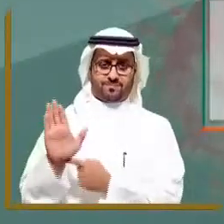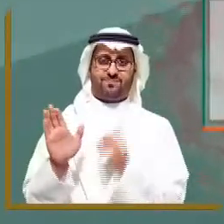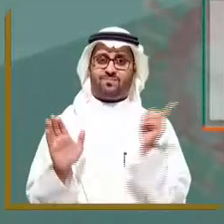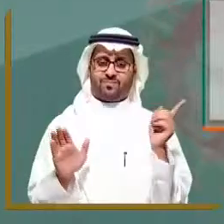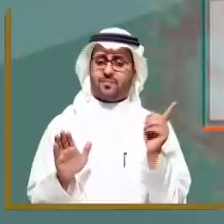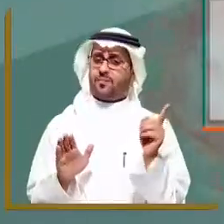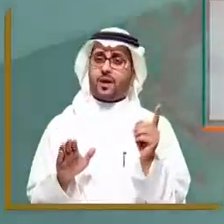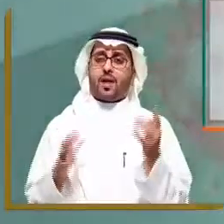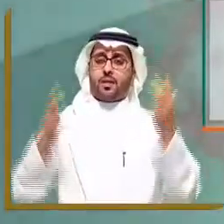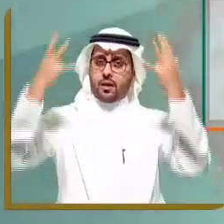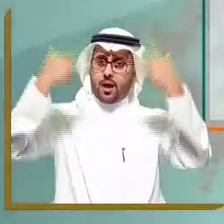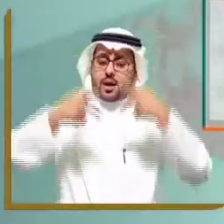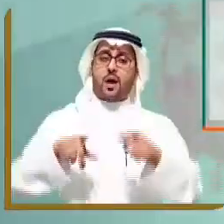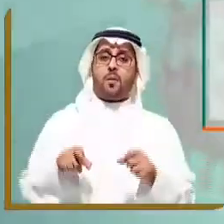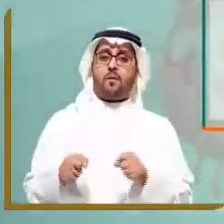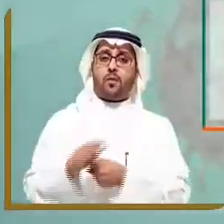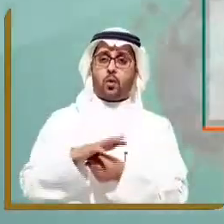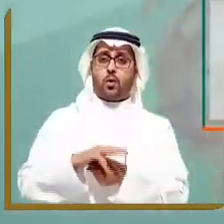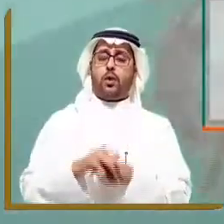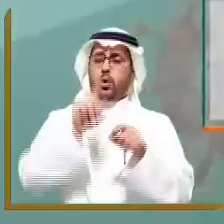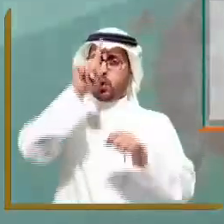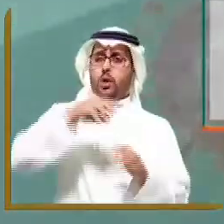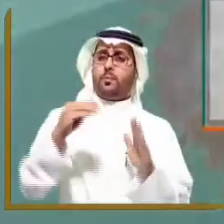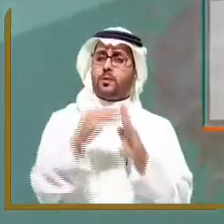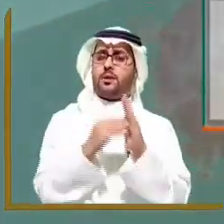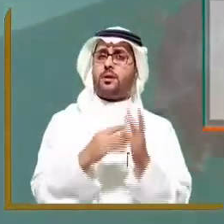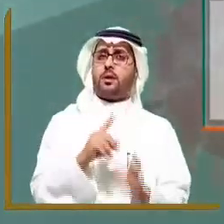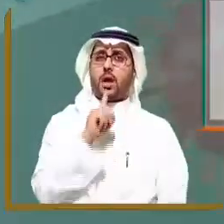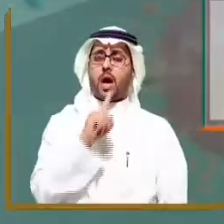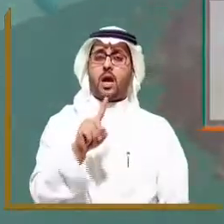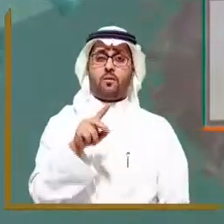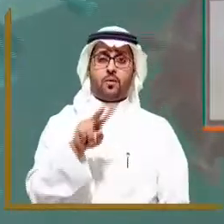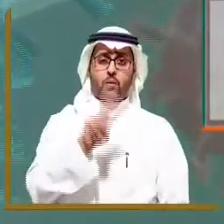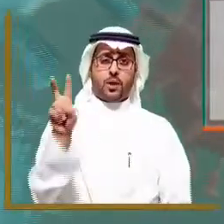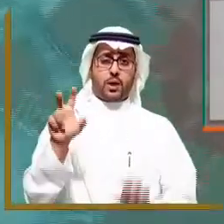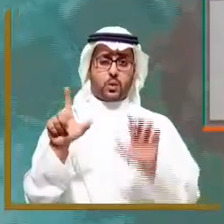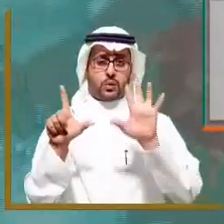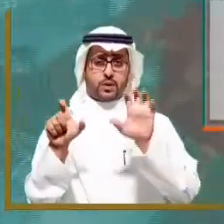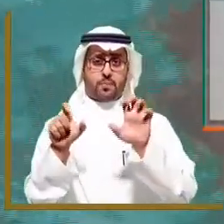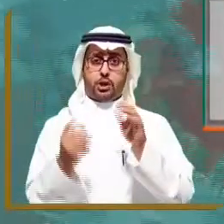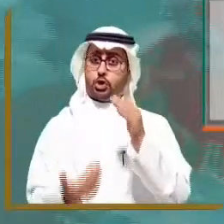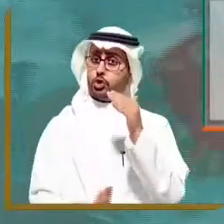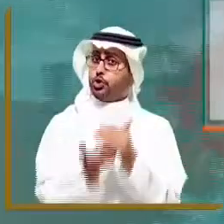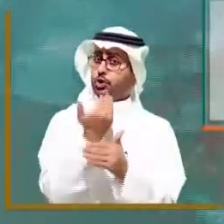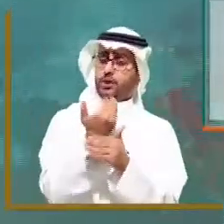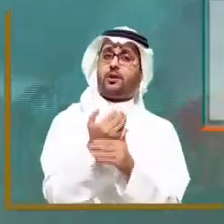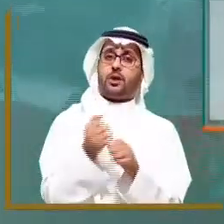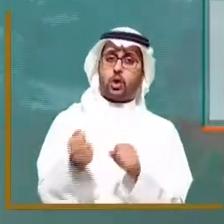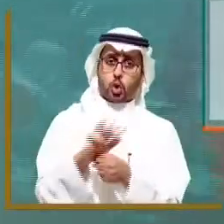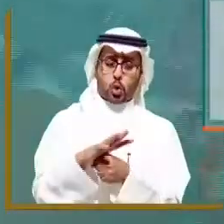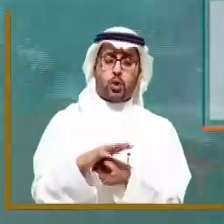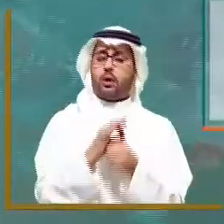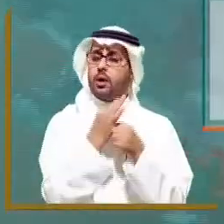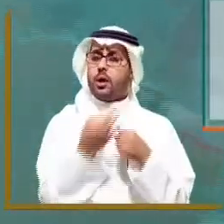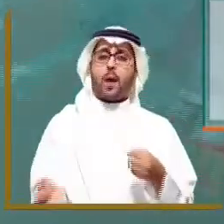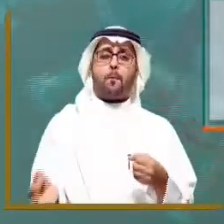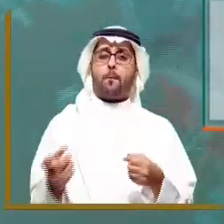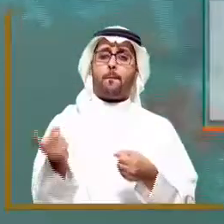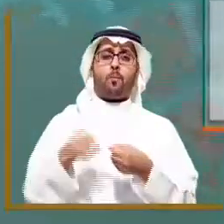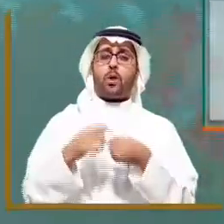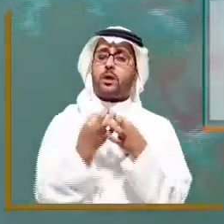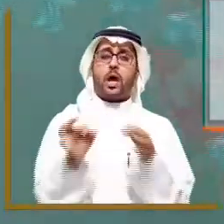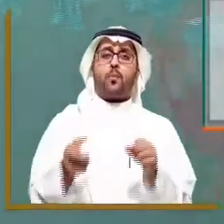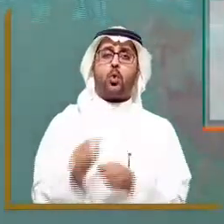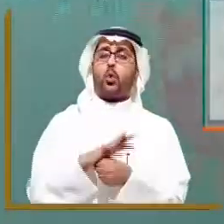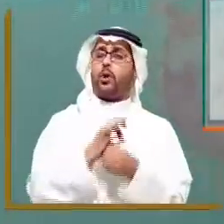وفي آخر إحصائيات الفيروس، أعلنت وزارة الصحة اليوم عن تسجيل 1072 إصابة جديدة بالفيروس في المملكة، ليصل عدد الحالات